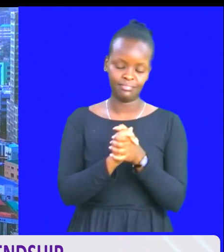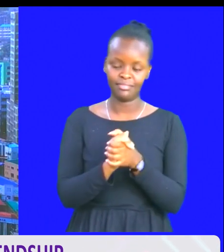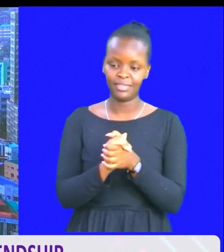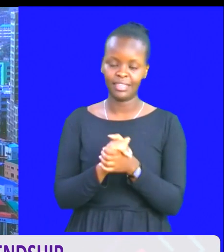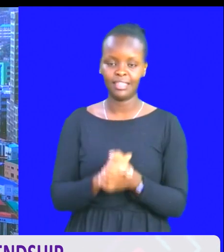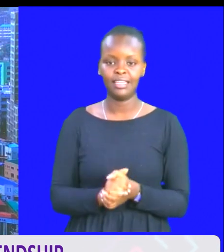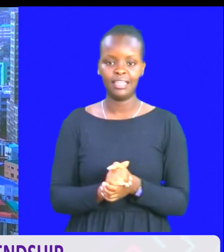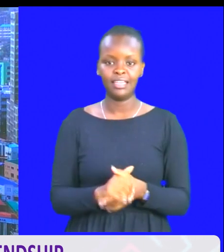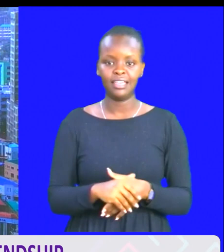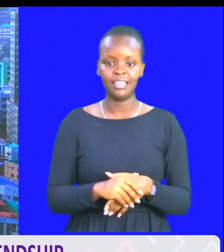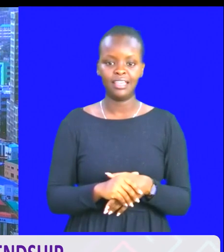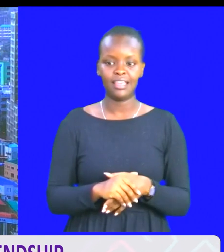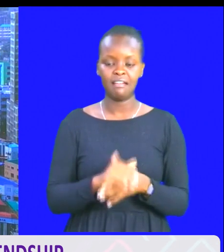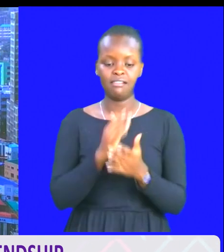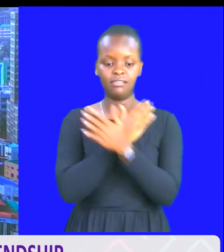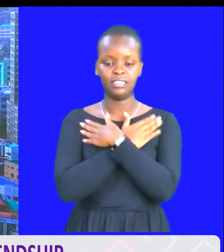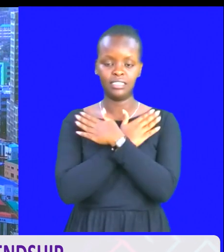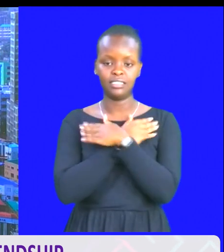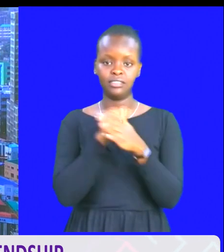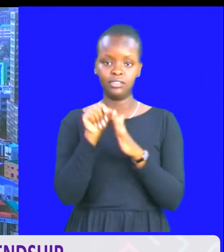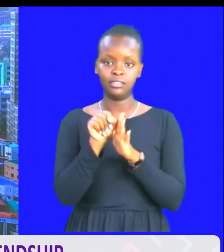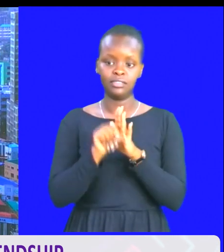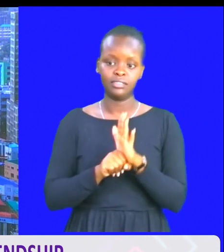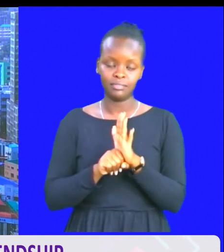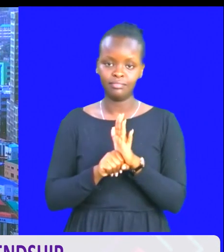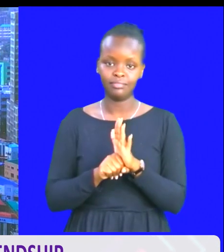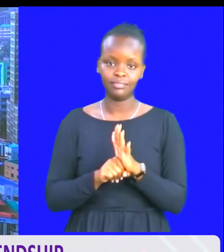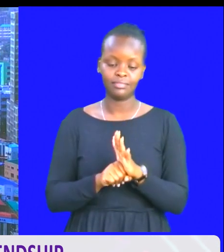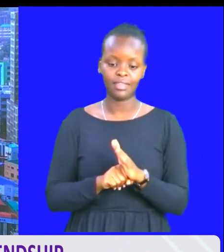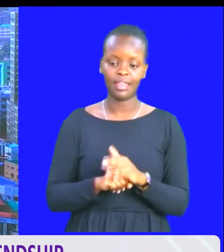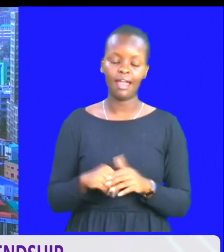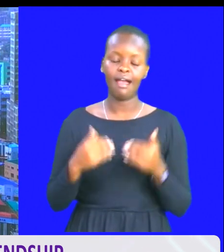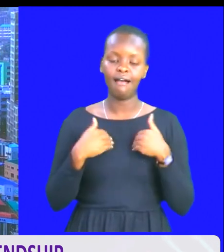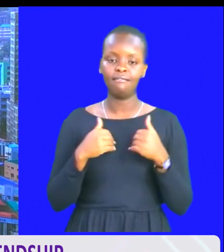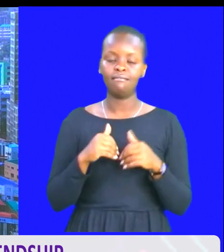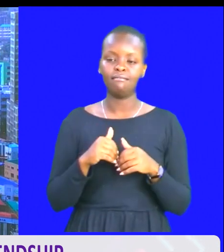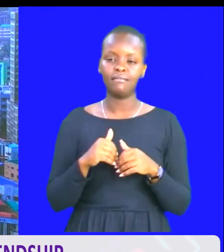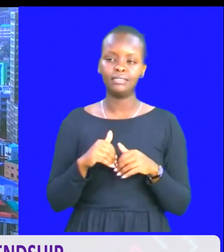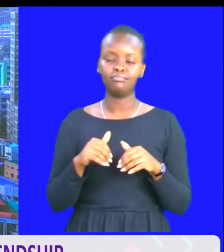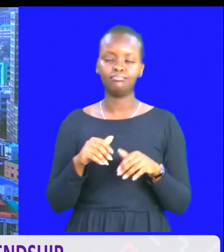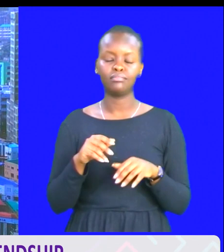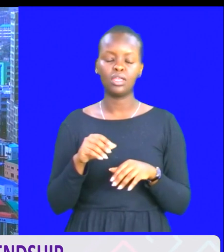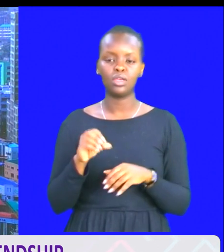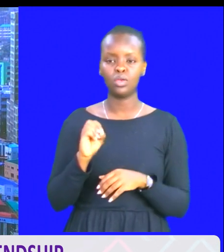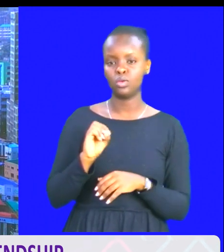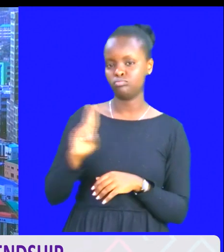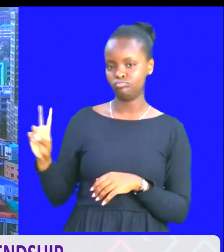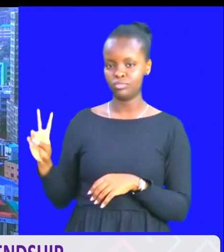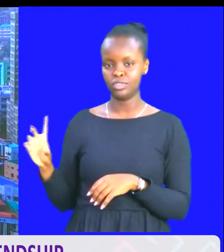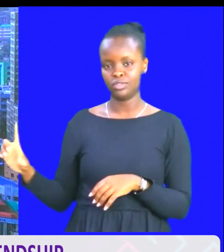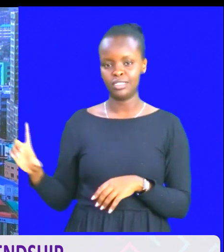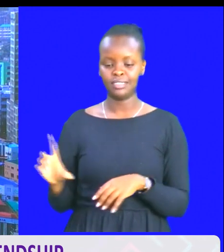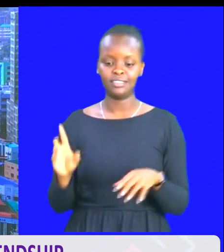best Kwa ushajua ndio siku yati best yangu hakuna best wa ovyo ni wewe hujaweka kwa mtaratara